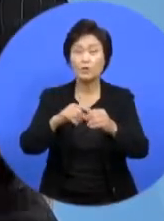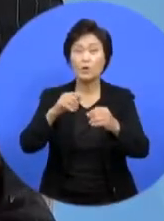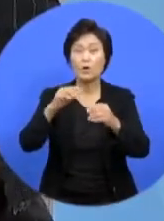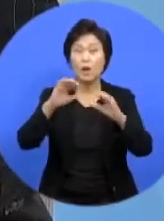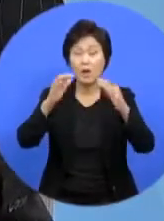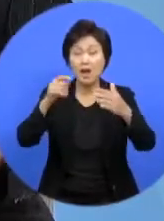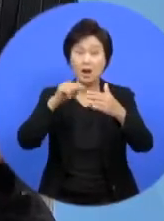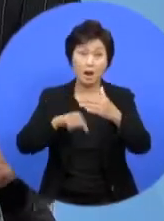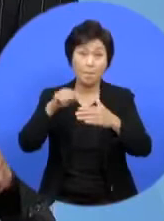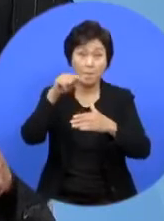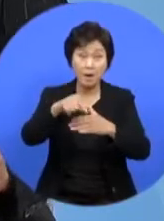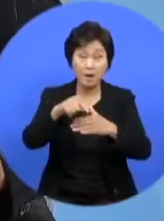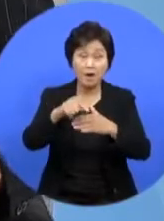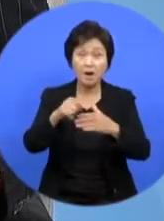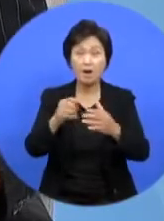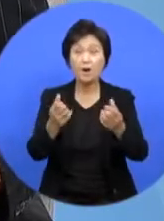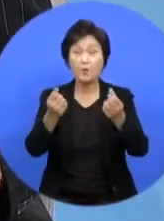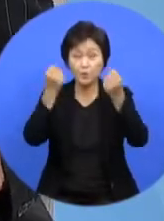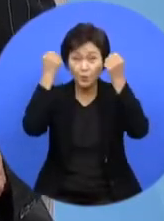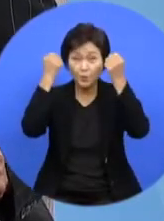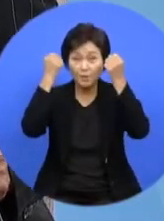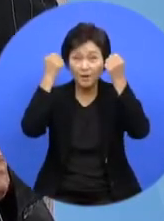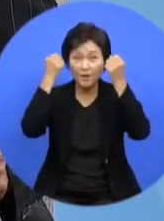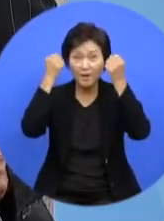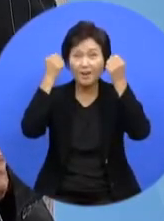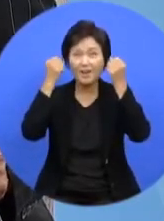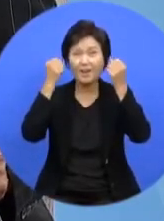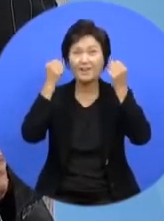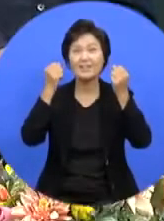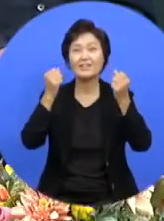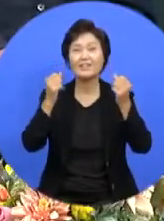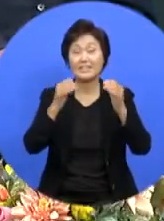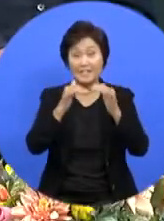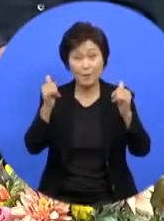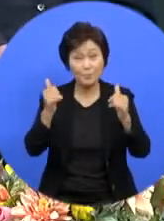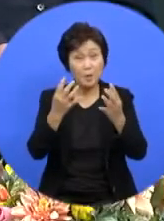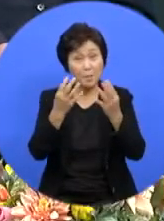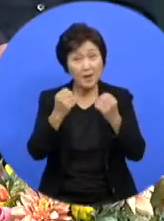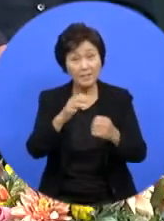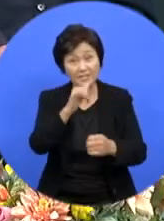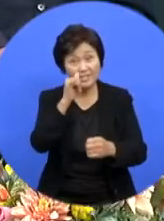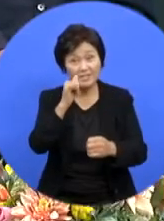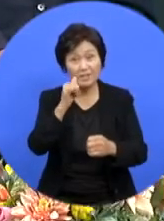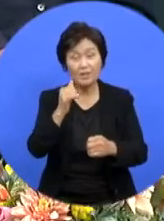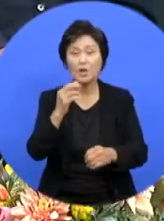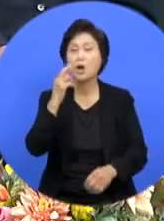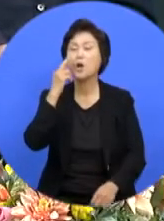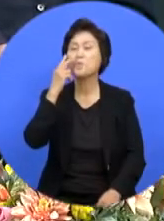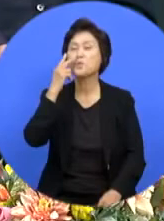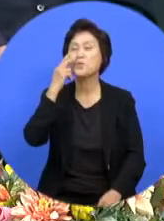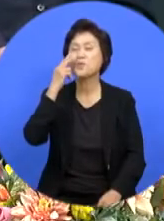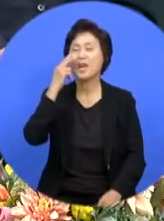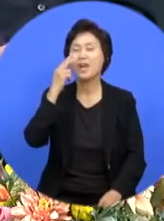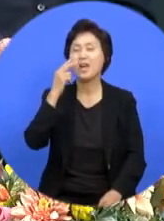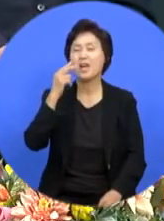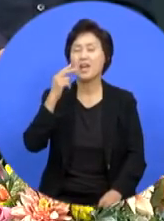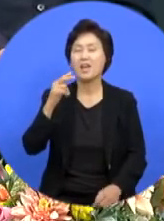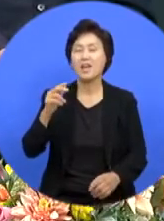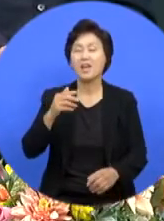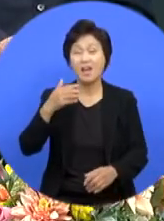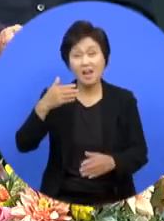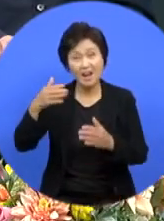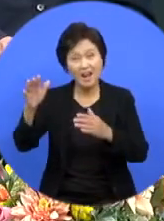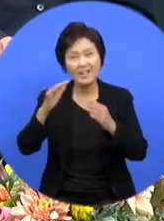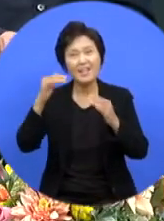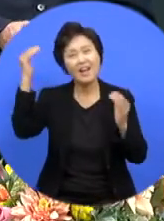저 아이들 졸업한 아이들이 꽤 많이 나가 있다고요? 그렇죠. 지금 해외 저희는 이제 해외로 미국으로 제일 많이 가 있고요. 네. 네. 일본도